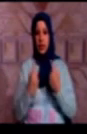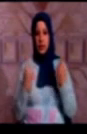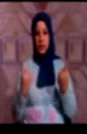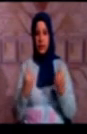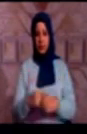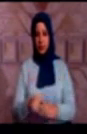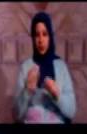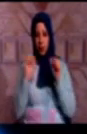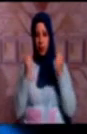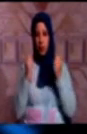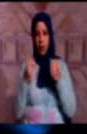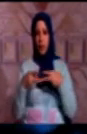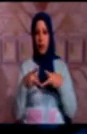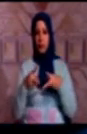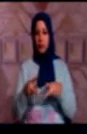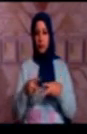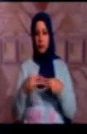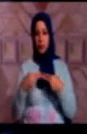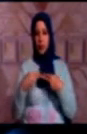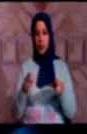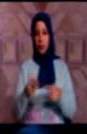يعني ايه العلاقه